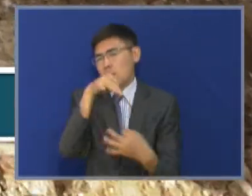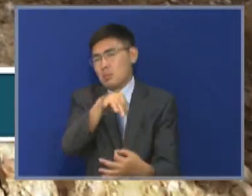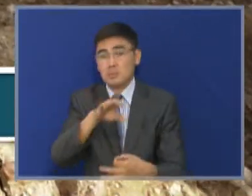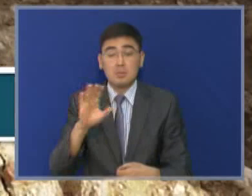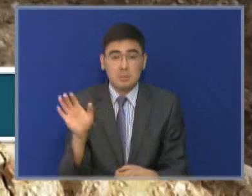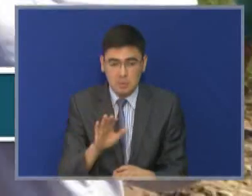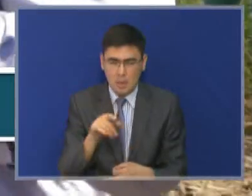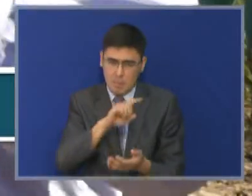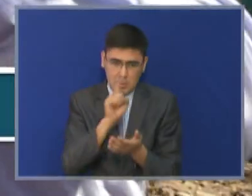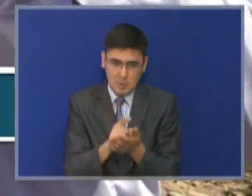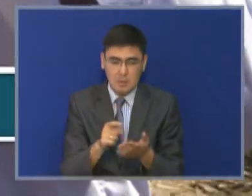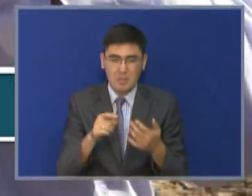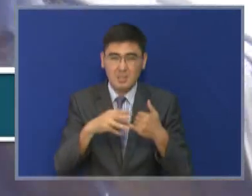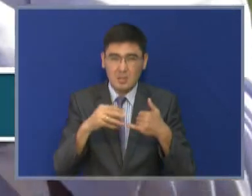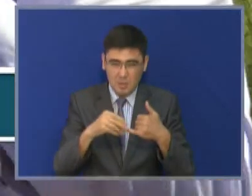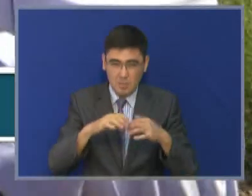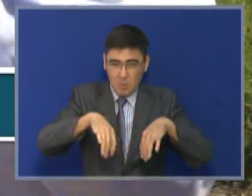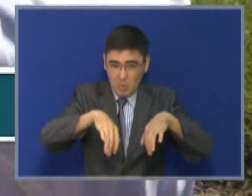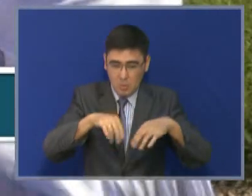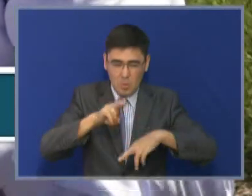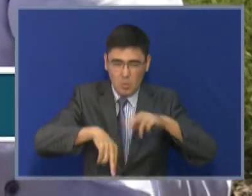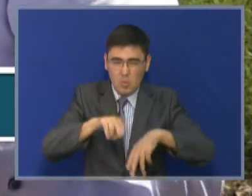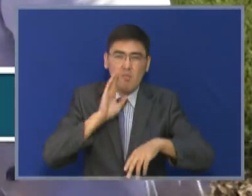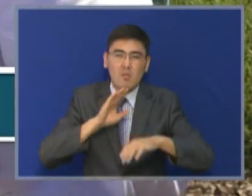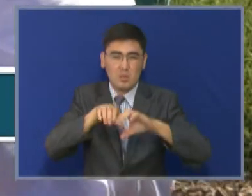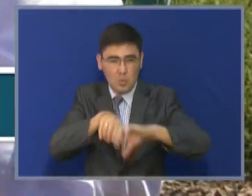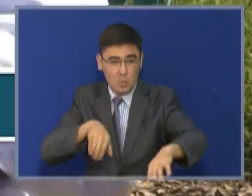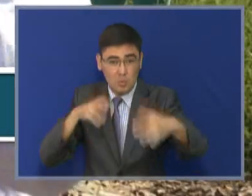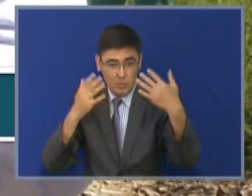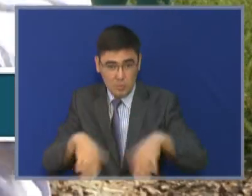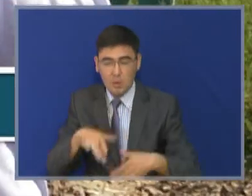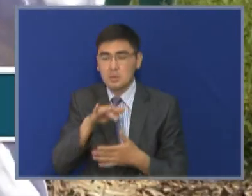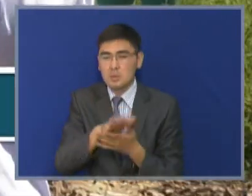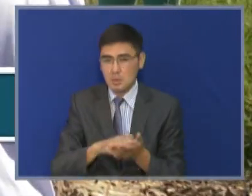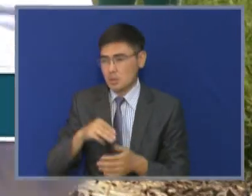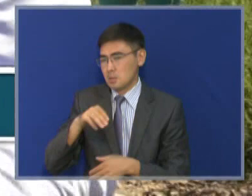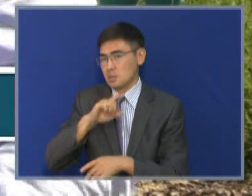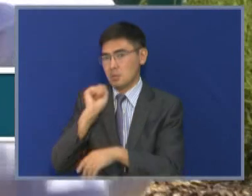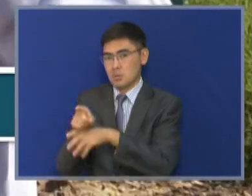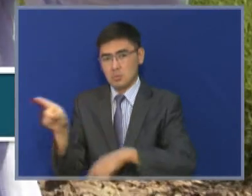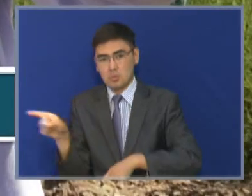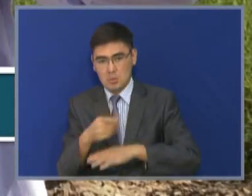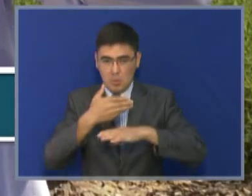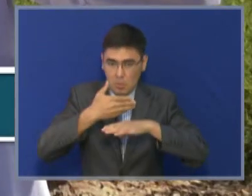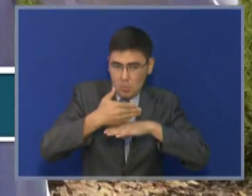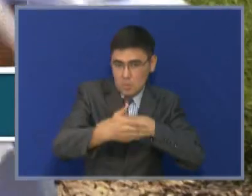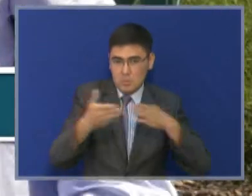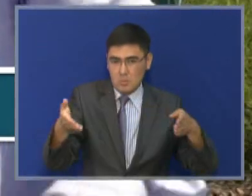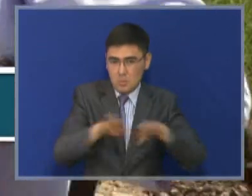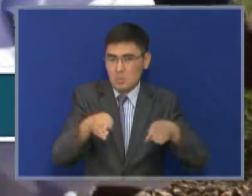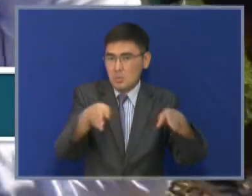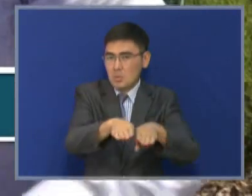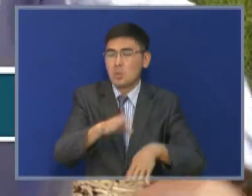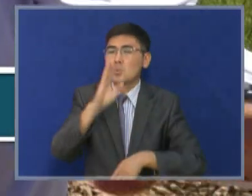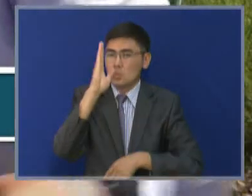үшін тегістелмек. Мы сейчас сюда однозначно пусть... Біз грейдер жібереміз. Бұл жолды тегістеу үшін қажет. Бұл жұмыстар биылғы жылы